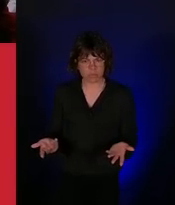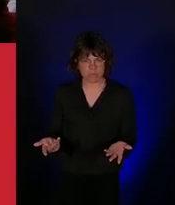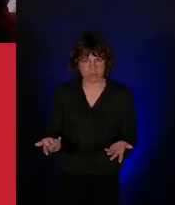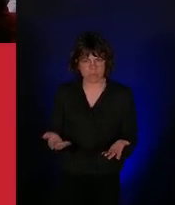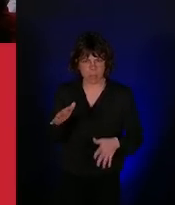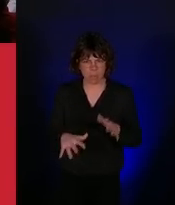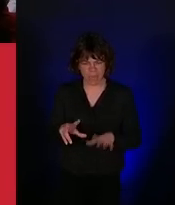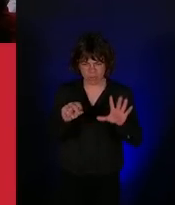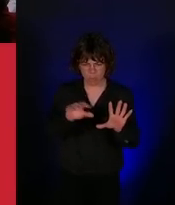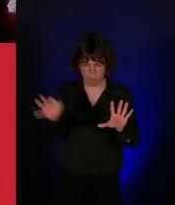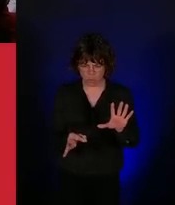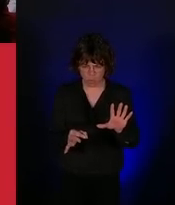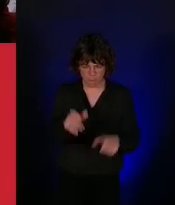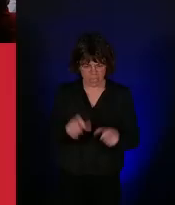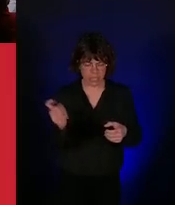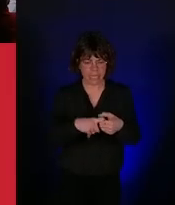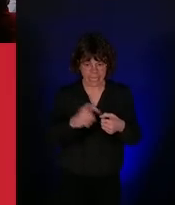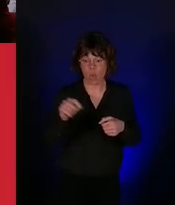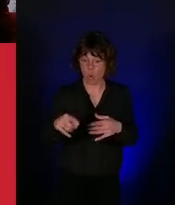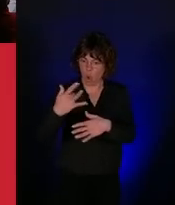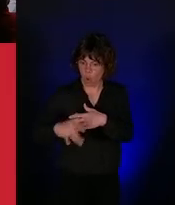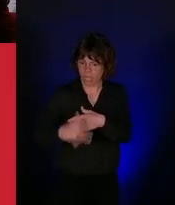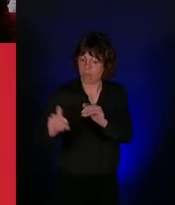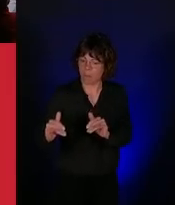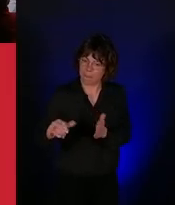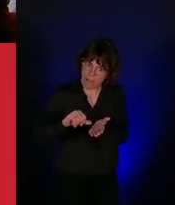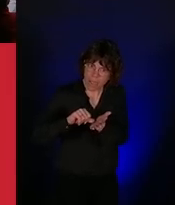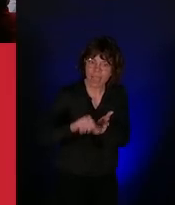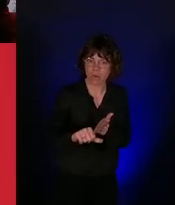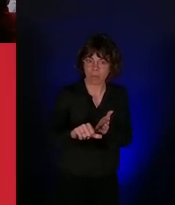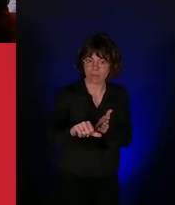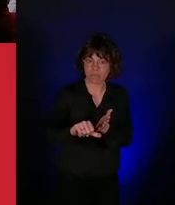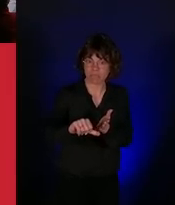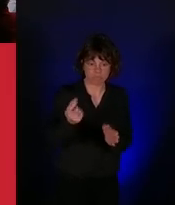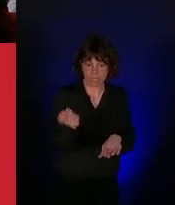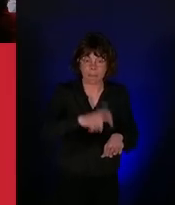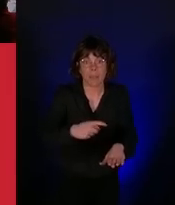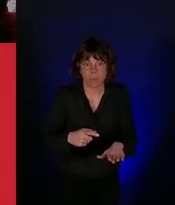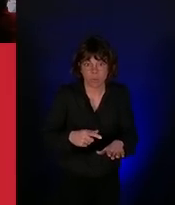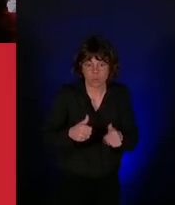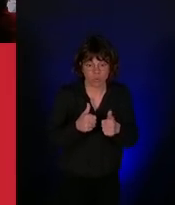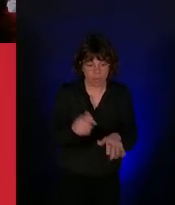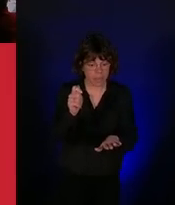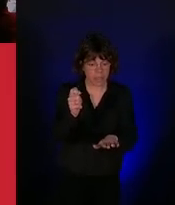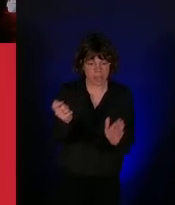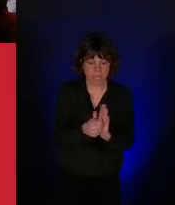80% des syndicats retardataires régleront de toute façon au dernier moment, quelle que soit la date de clôture.